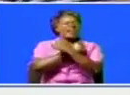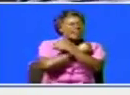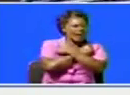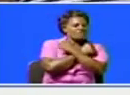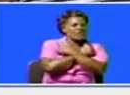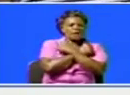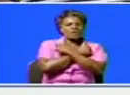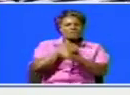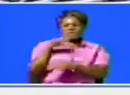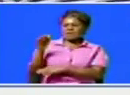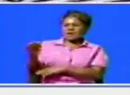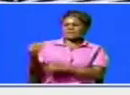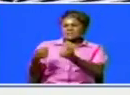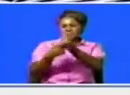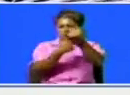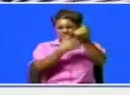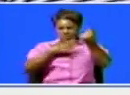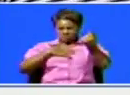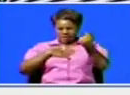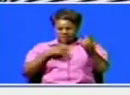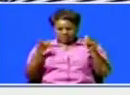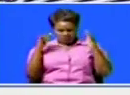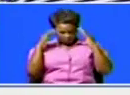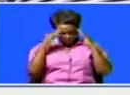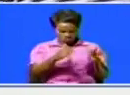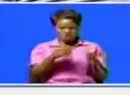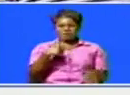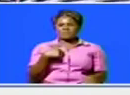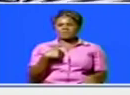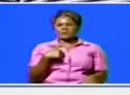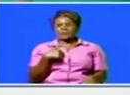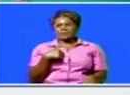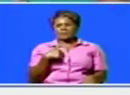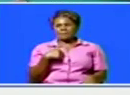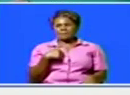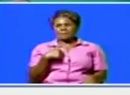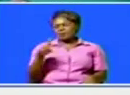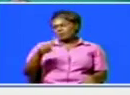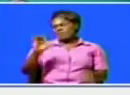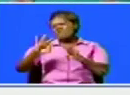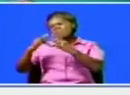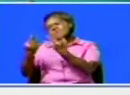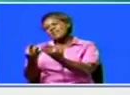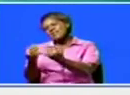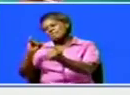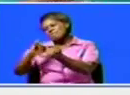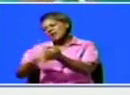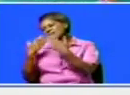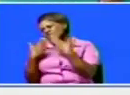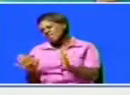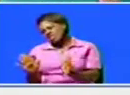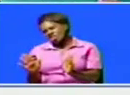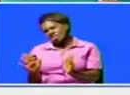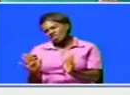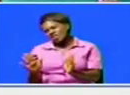so mimi naomba tu mashabiki wangu wabaki wangu. Mm-hmm. Yes. Alafu je, una familia? Kwa sababu nimeona hapa swali mtu anauliza,